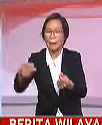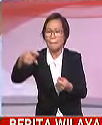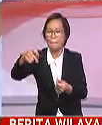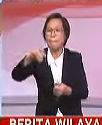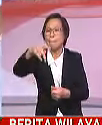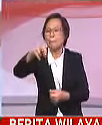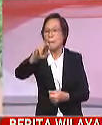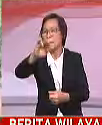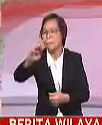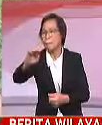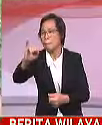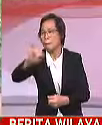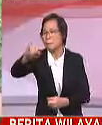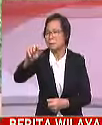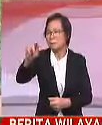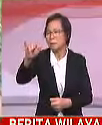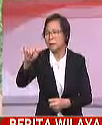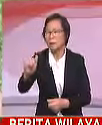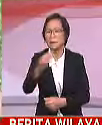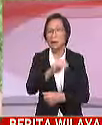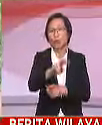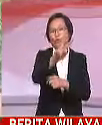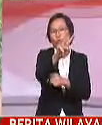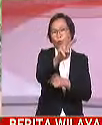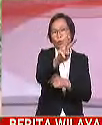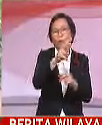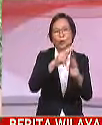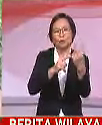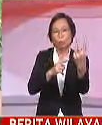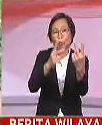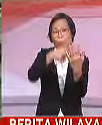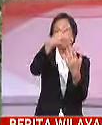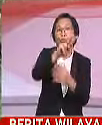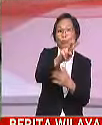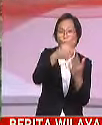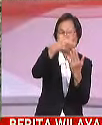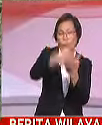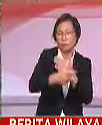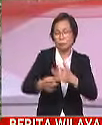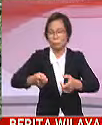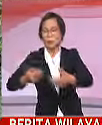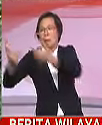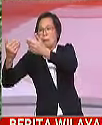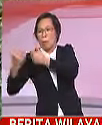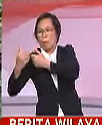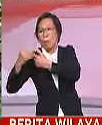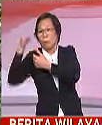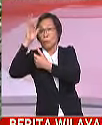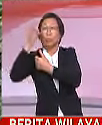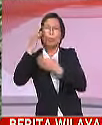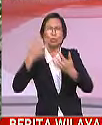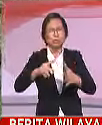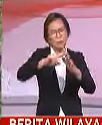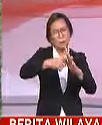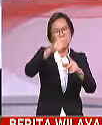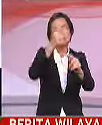Jaya dan di Senadin. Jelas beliau, 2 daripada 4 projek di bawah Kerajaan Persekutuan telah bermula 15